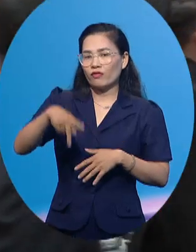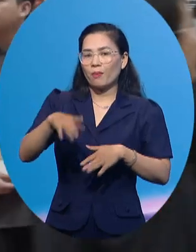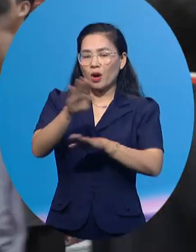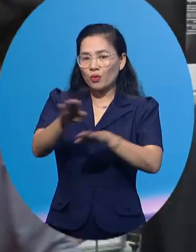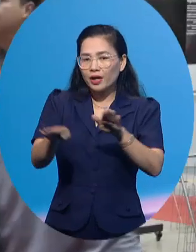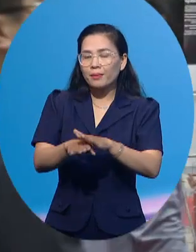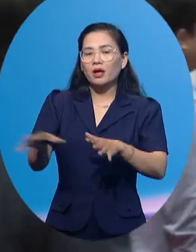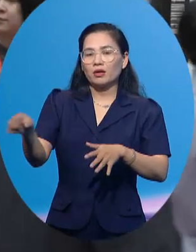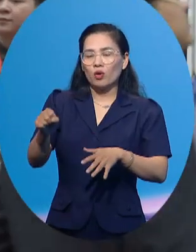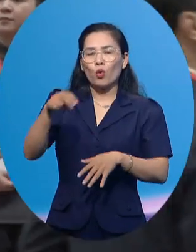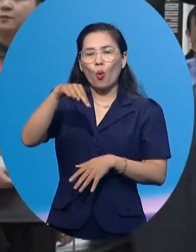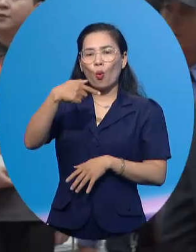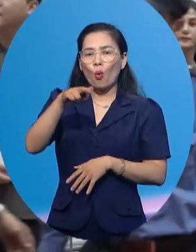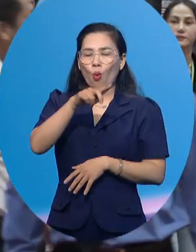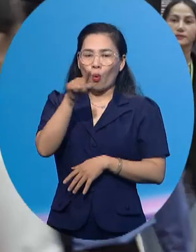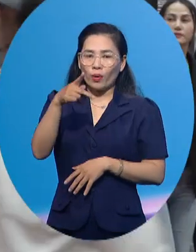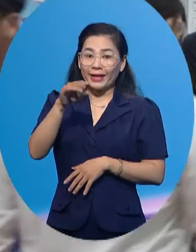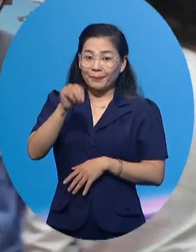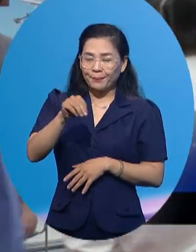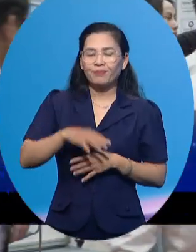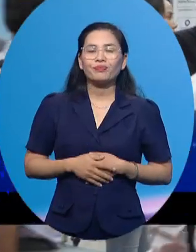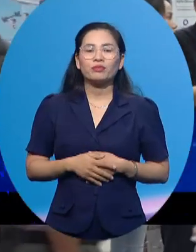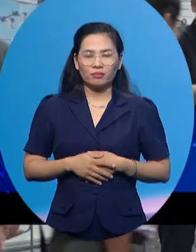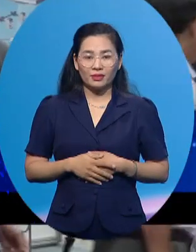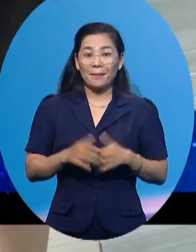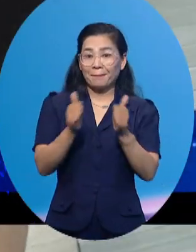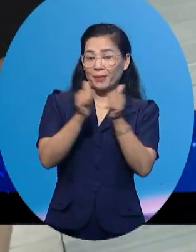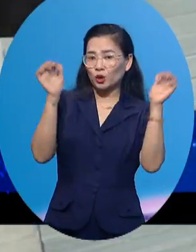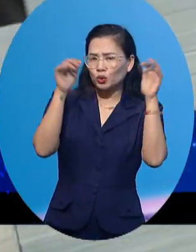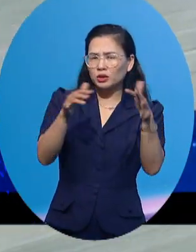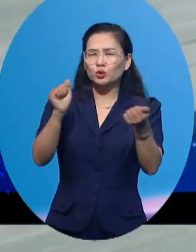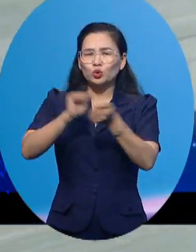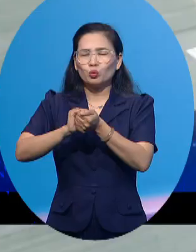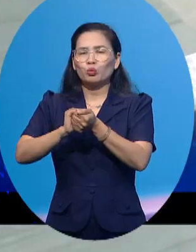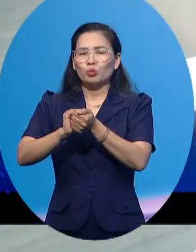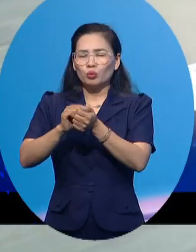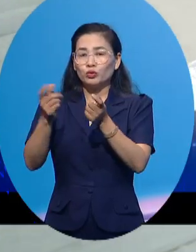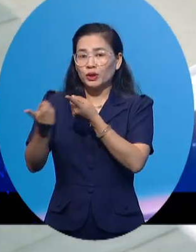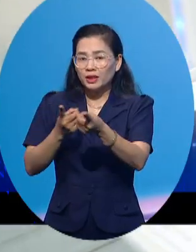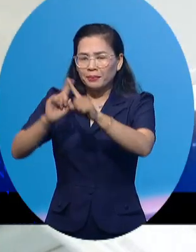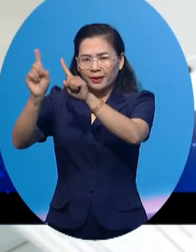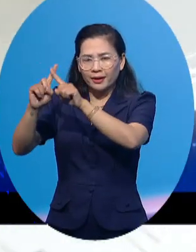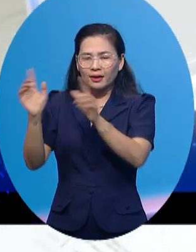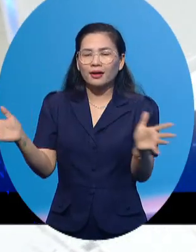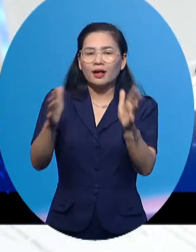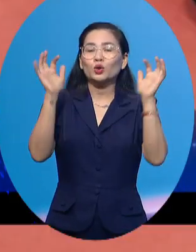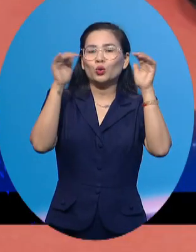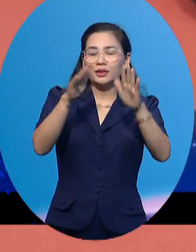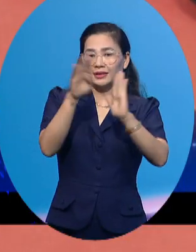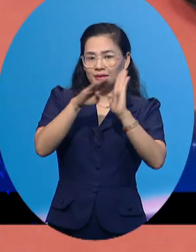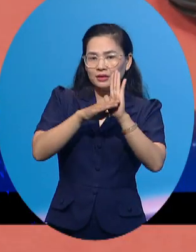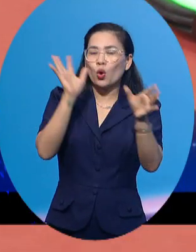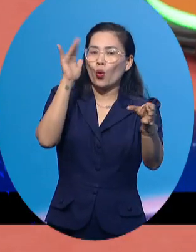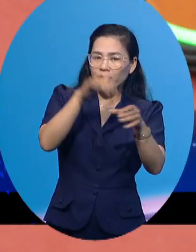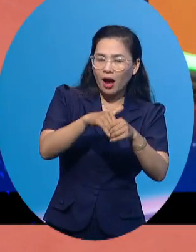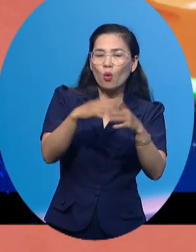cầm tay và ngũ kim. Trong khuôn khổ triển lãm, ban tổ chức phối hợp cùng các hiệp hội ngành hàng và các đơn vị trong ngành tổ chức các chương trình hội